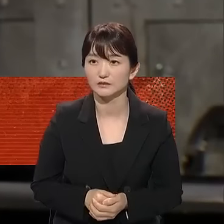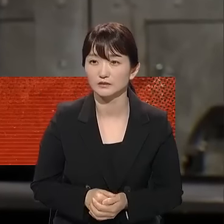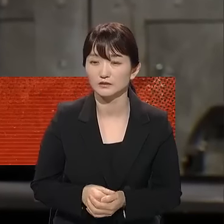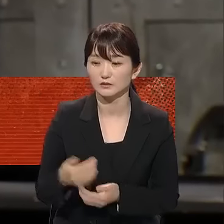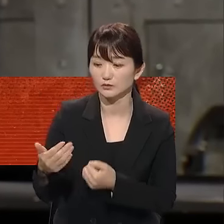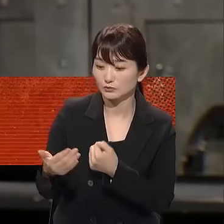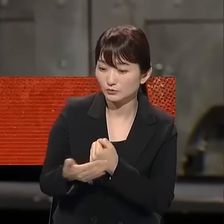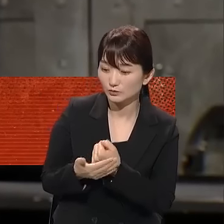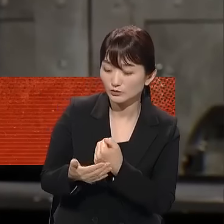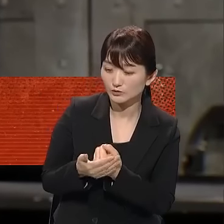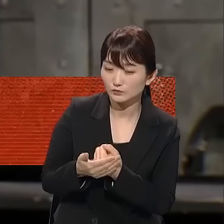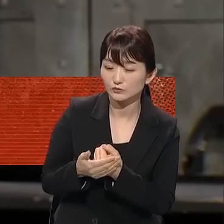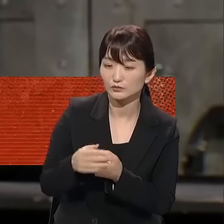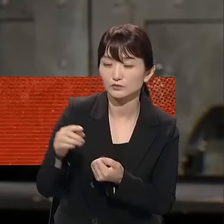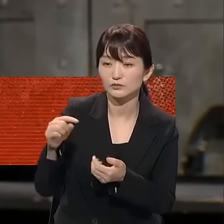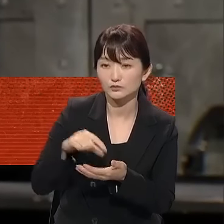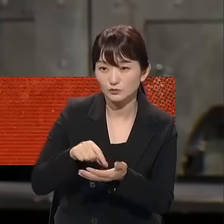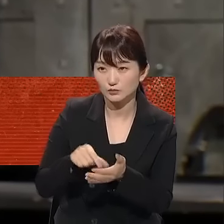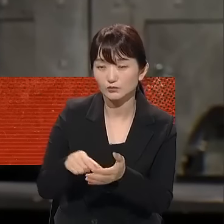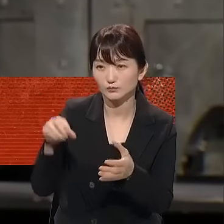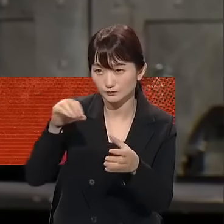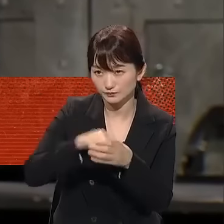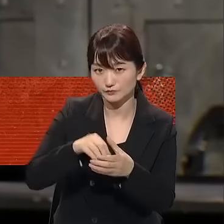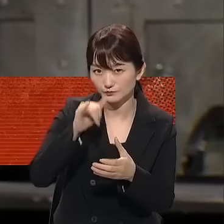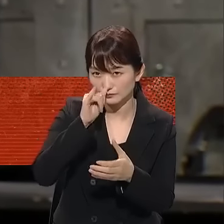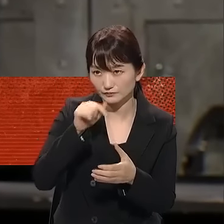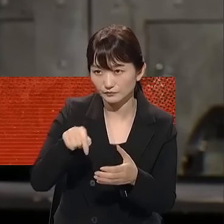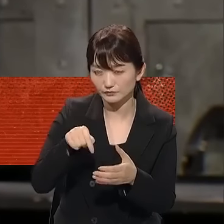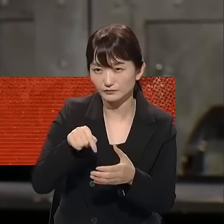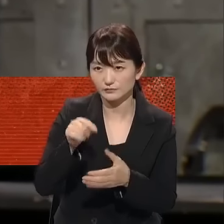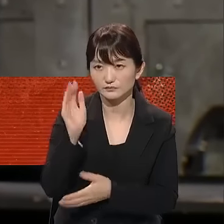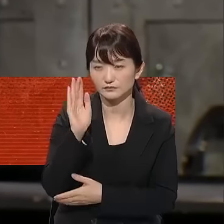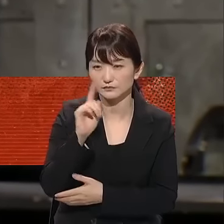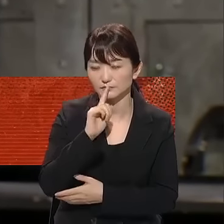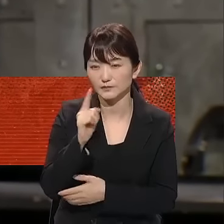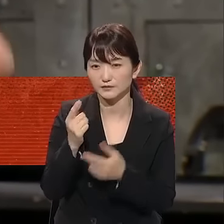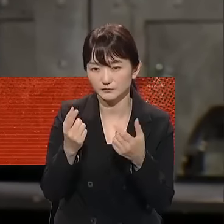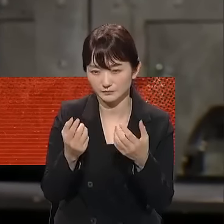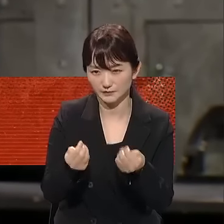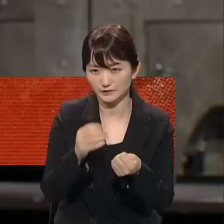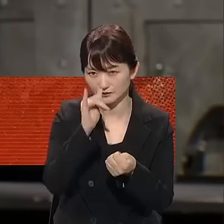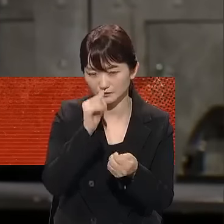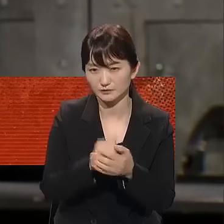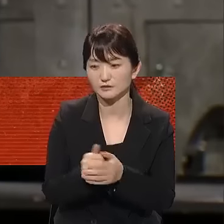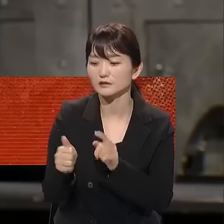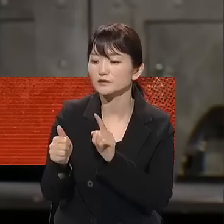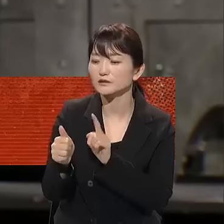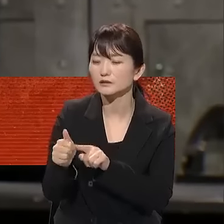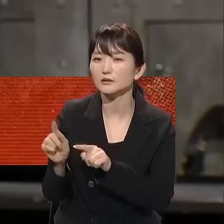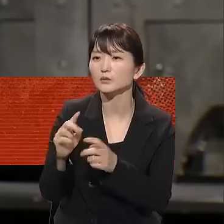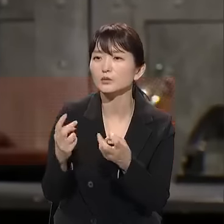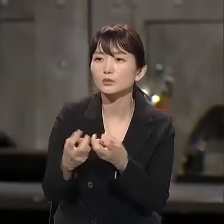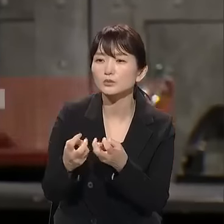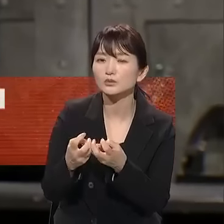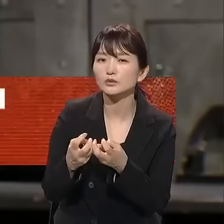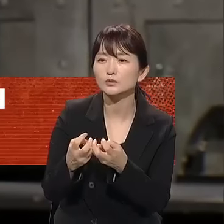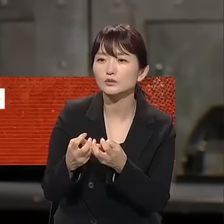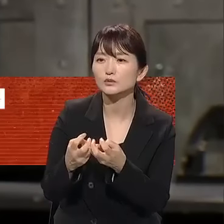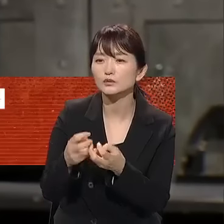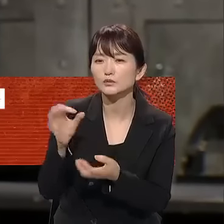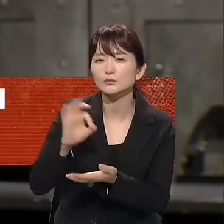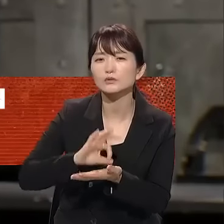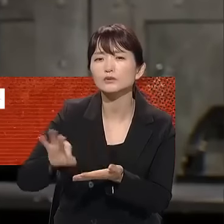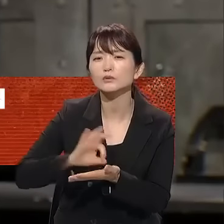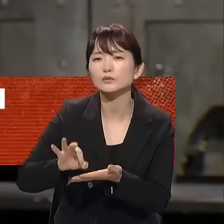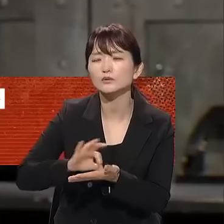기어도 같은게 이제 반영이 될 수 있기 때문에 그 얘기를 좀 많이 해야 될 것 같아요이 사람이 얼만큼 어떻게 형편없이 돈을 써